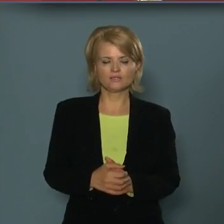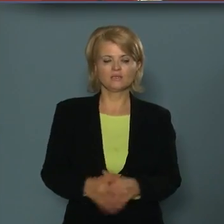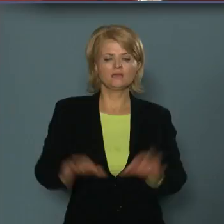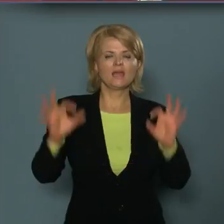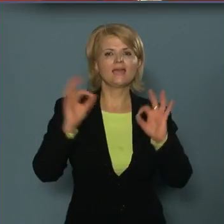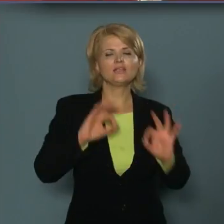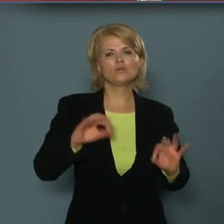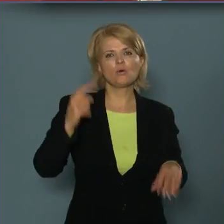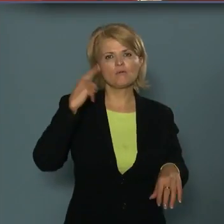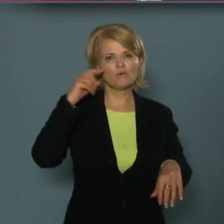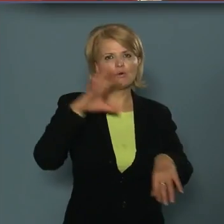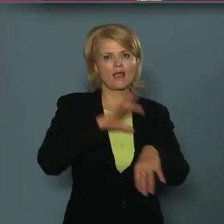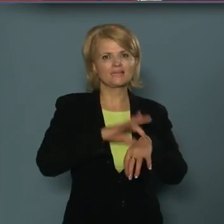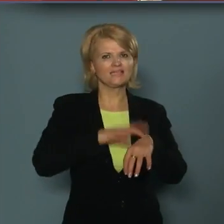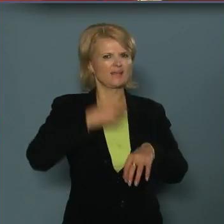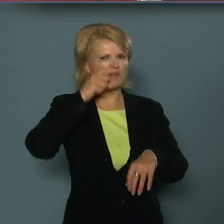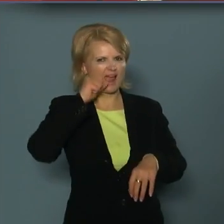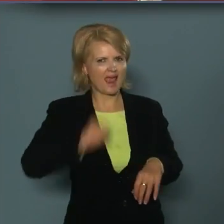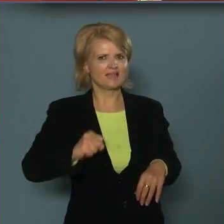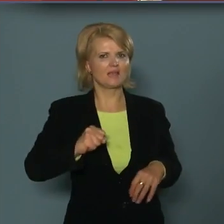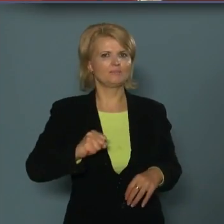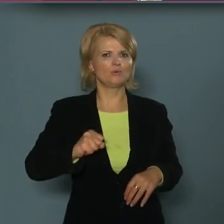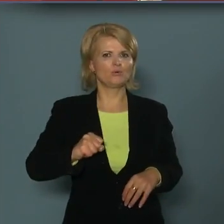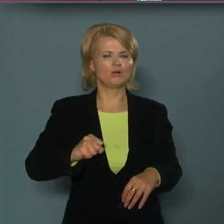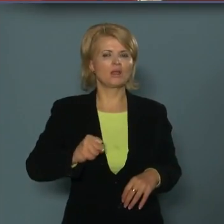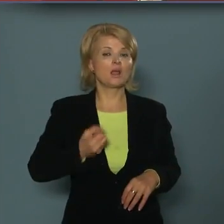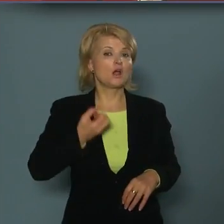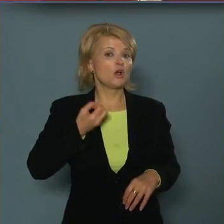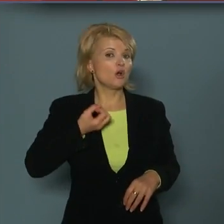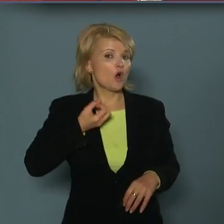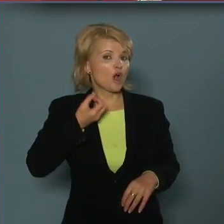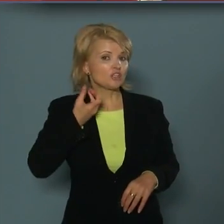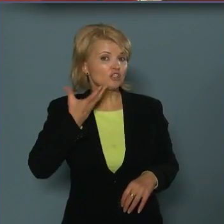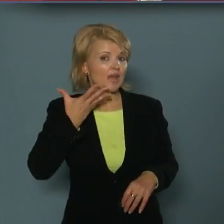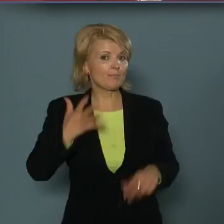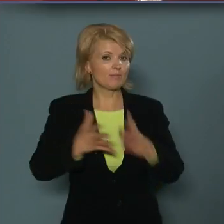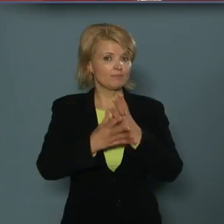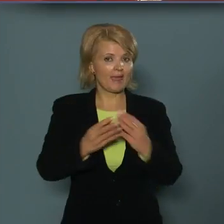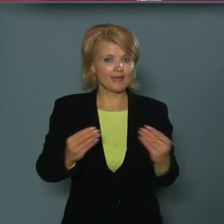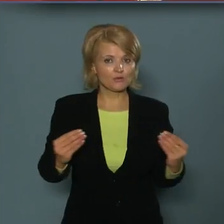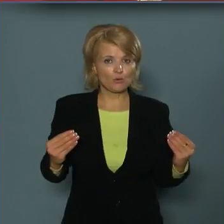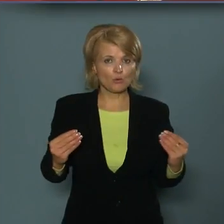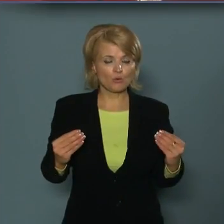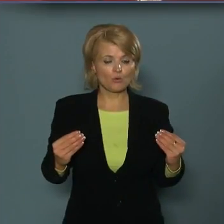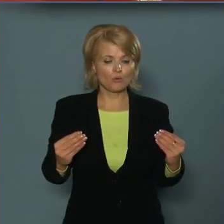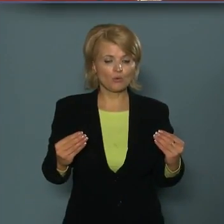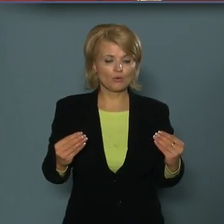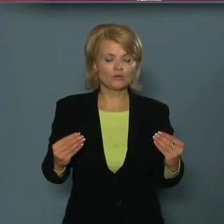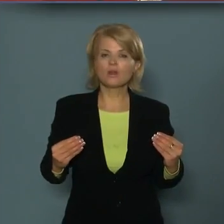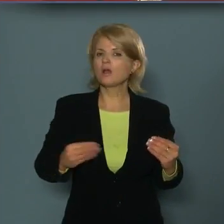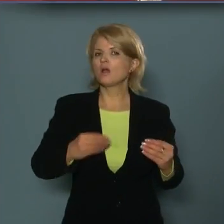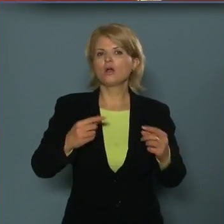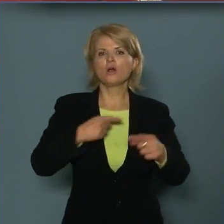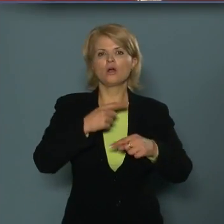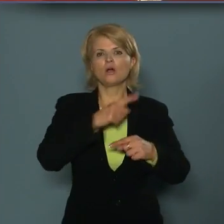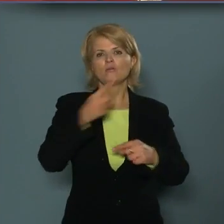jó fogász kitépi helyéből, a seb, az meg begyógyult, futja a